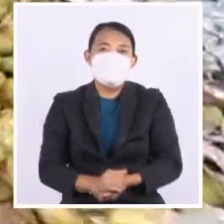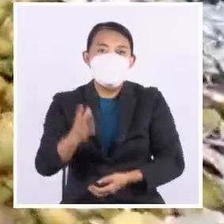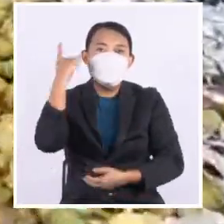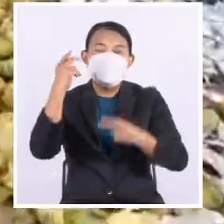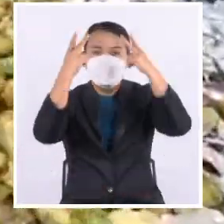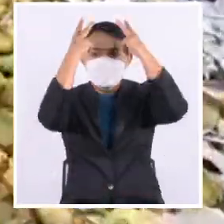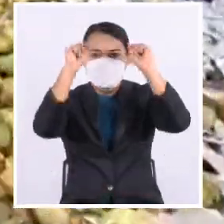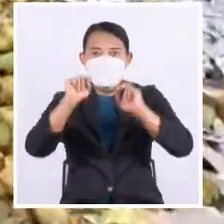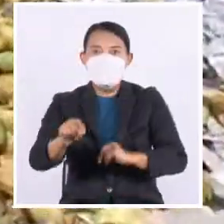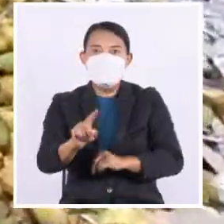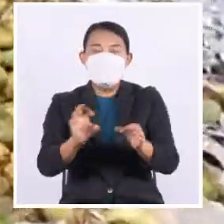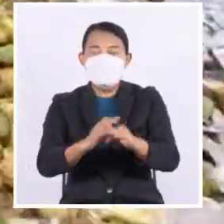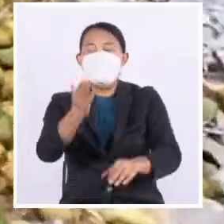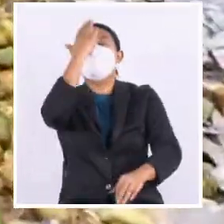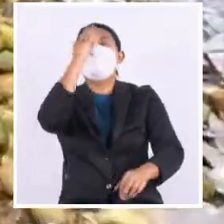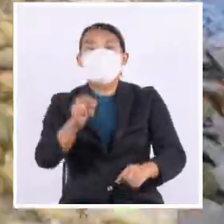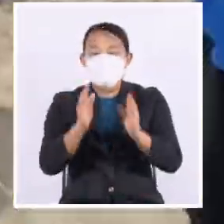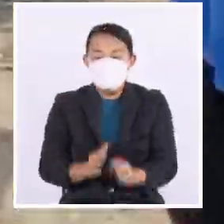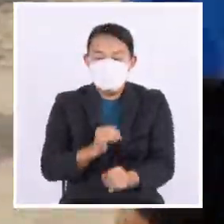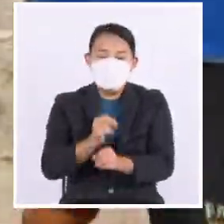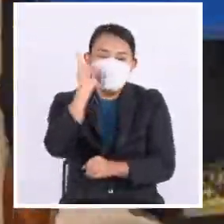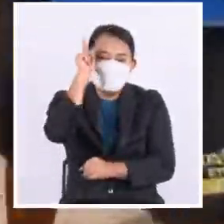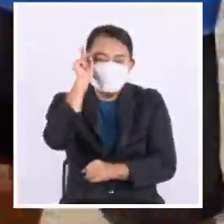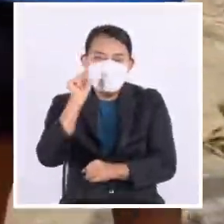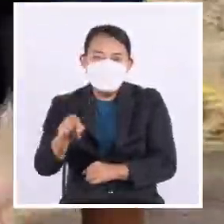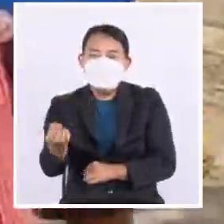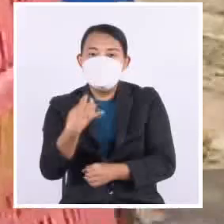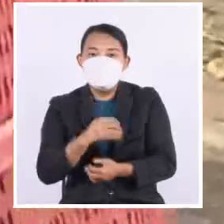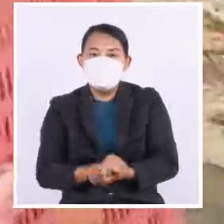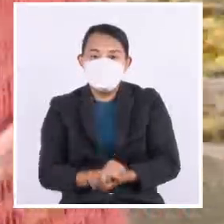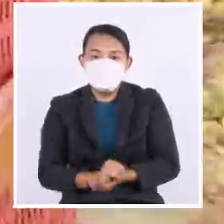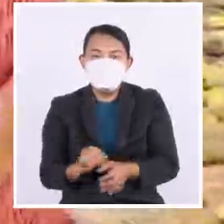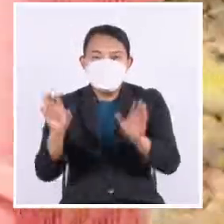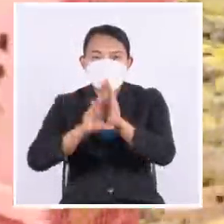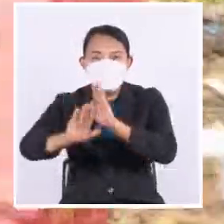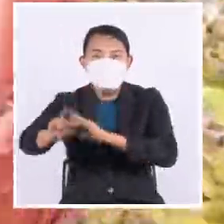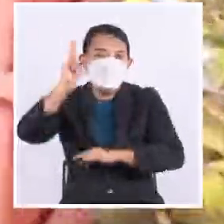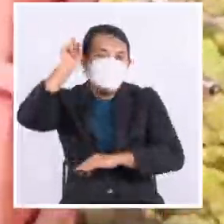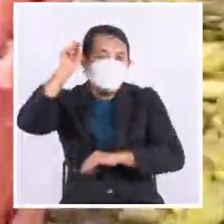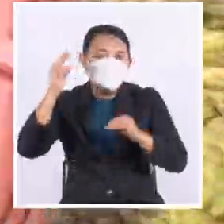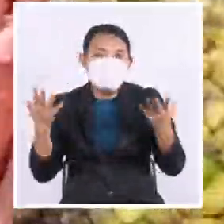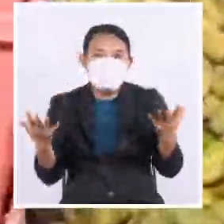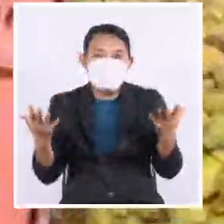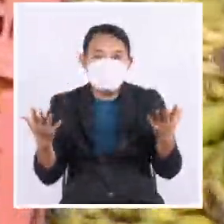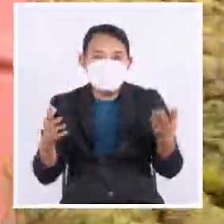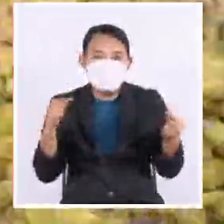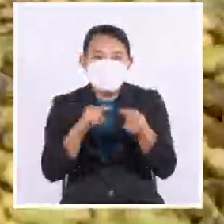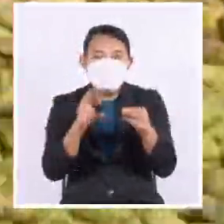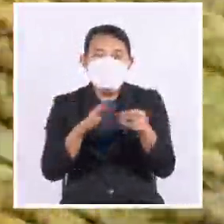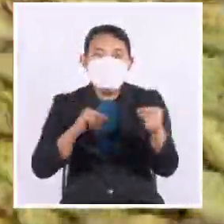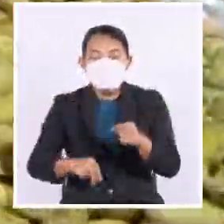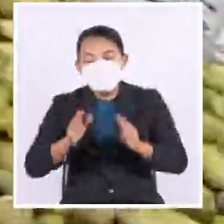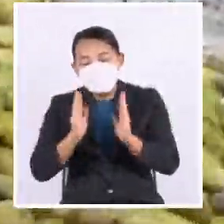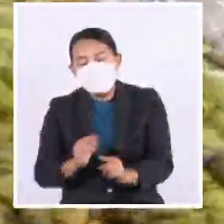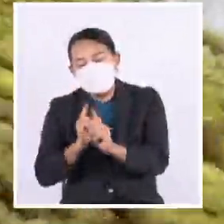เป็นการเกิดขึ้นกระทันหันนักข่าวที่ทำเนียบก็บอกมาแบบนี้พี่แป๊ะก็เลยไม่ได้มีภาพจากนักข่าวแต่เป็นภาพจากพวกแบบสหหรือว่าคนที่ติดตามนาย